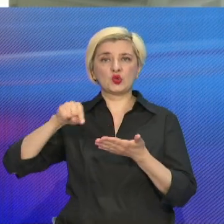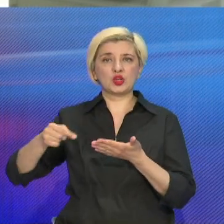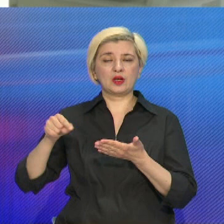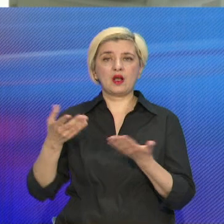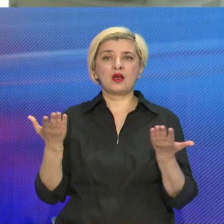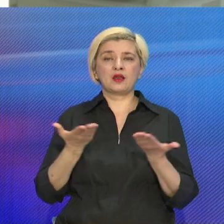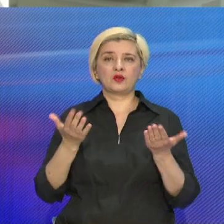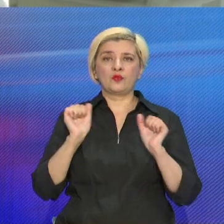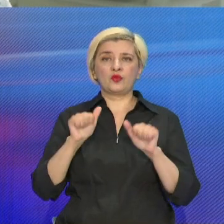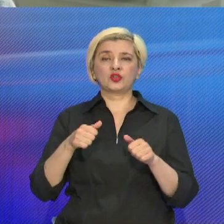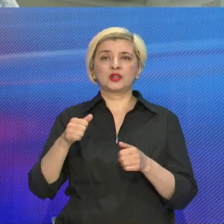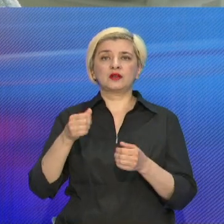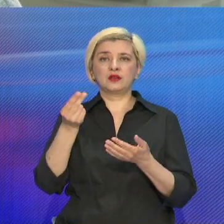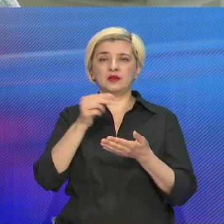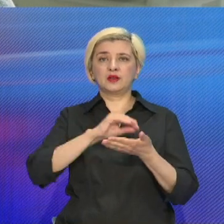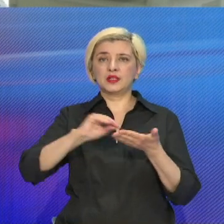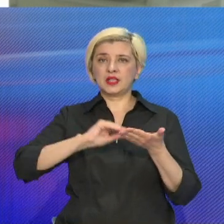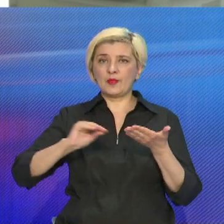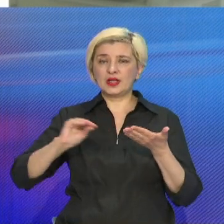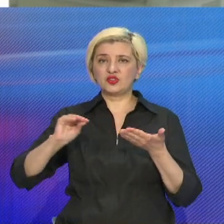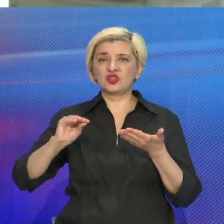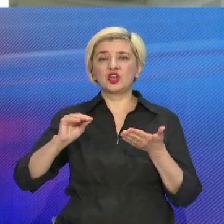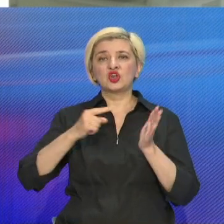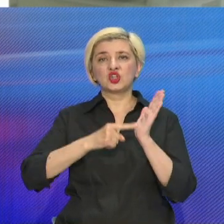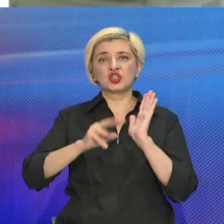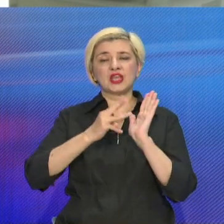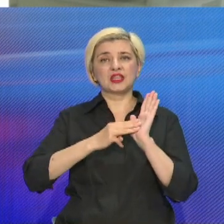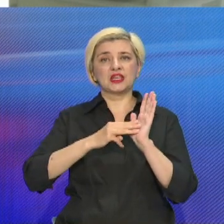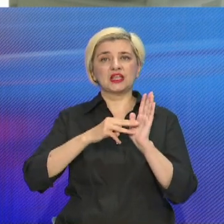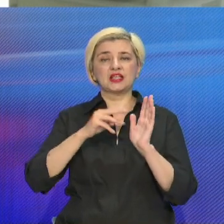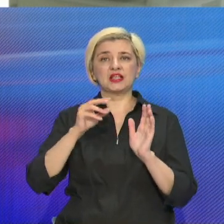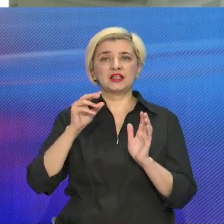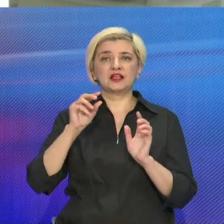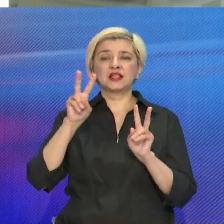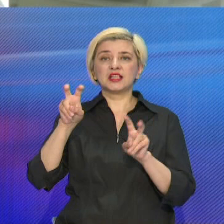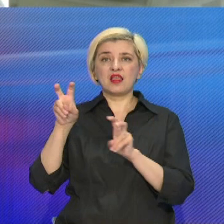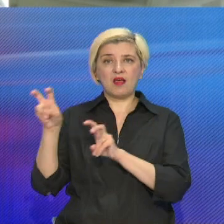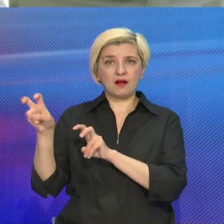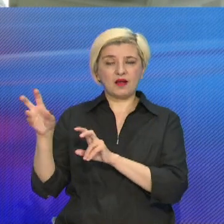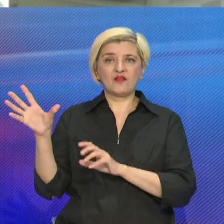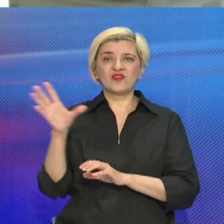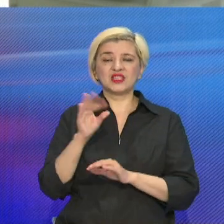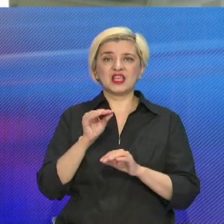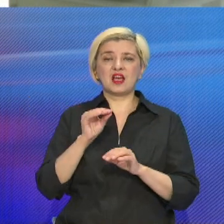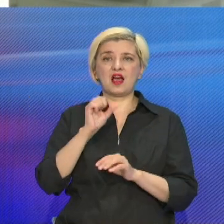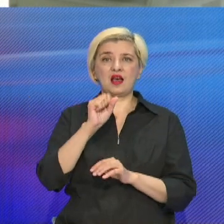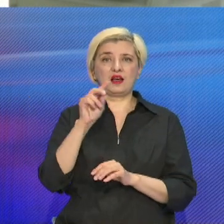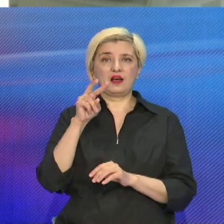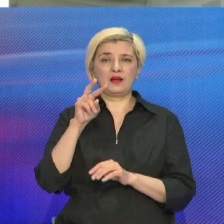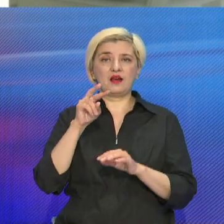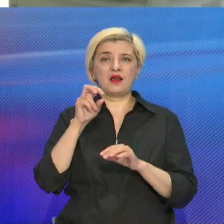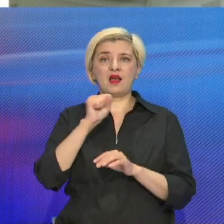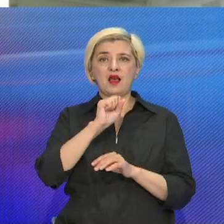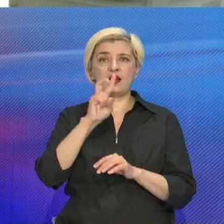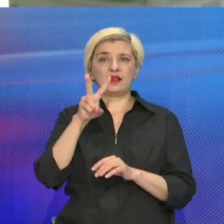изобразить 63 знака. Это и все, практически все алфавиты, которые вот есть. Это математические